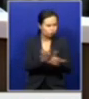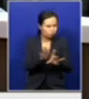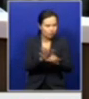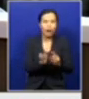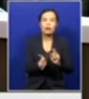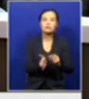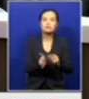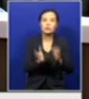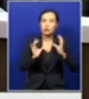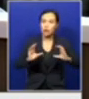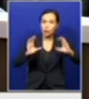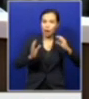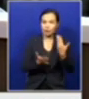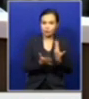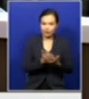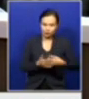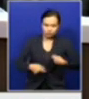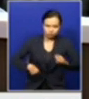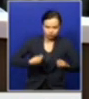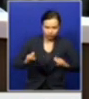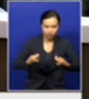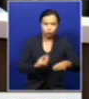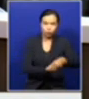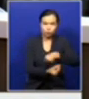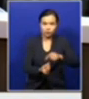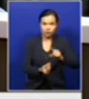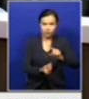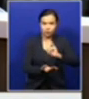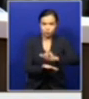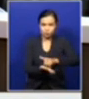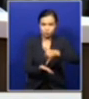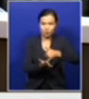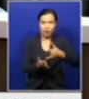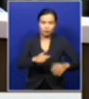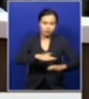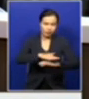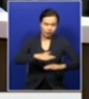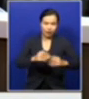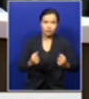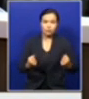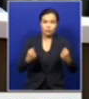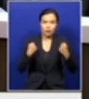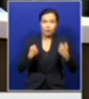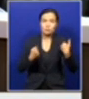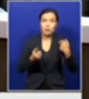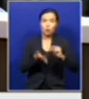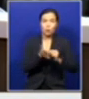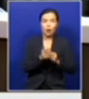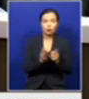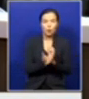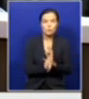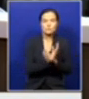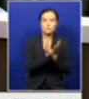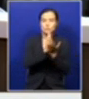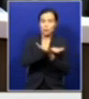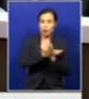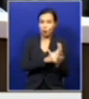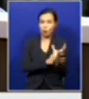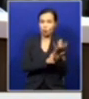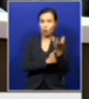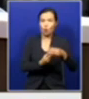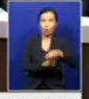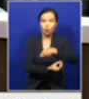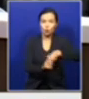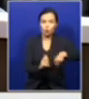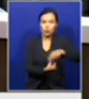ที่รัฐบาลต้องใช้เพื่อทำให้เศรษฐกิจฐานรากของประเทศเข้มแข็งและสามารถรองรับความเปลี่ยนแปลงของโลกหลังวิกฤตโควิด